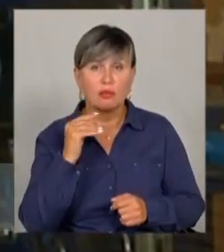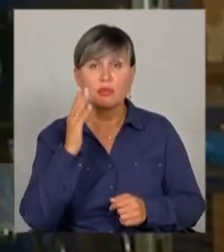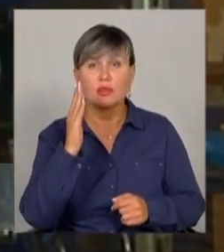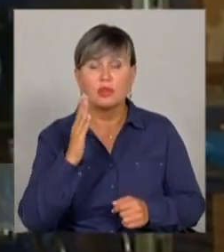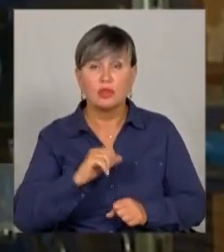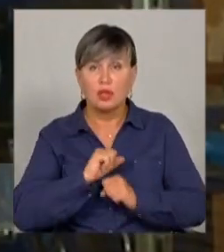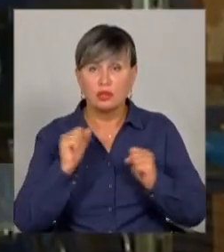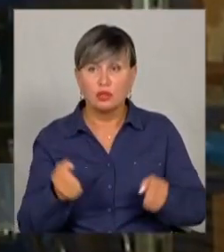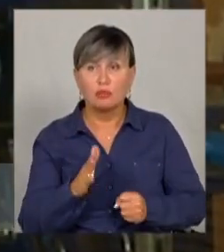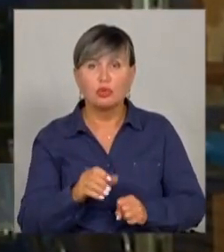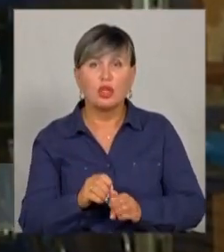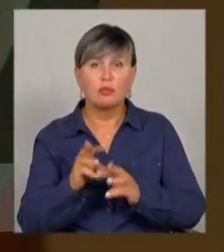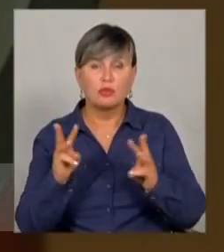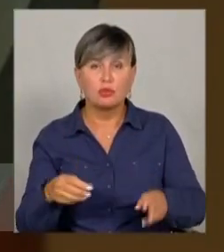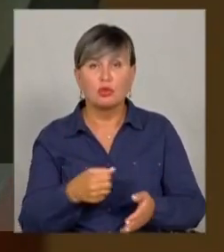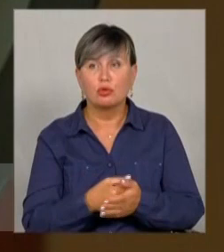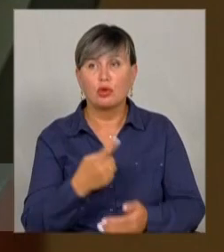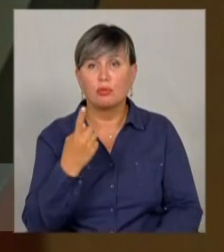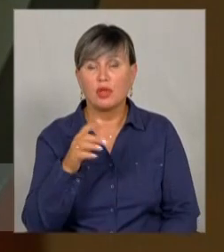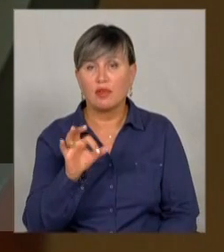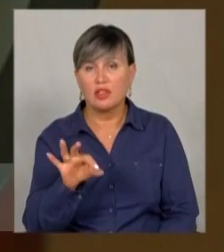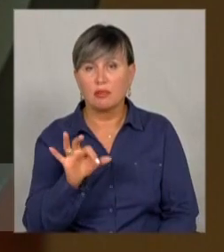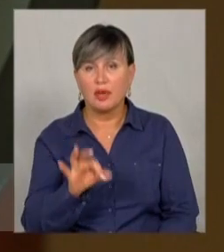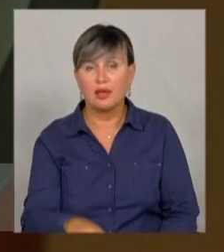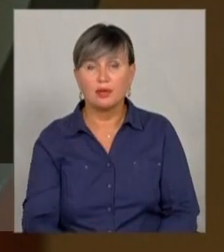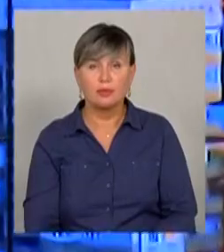отопительному сезону будет обеспечена до 1 октября.